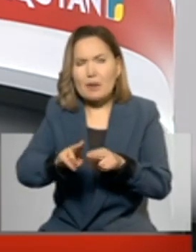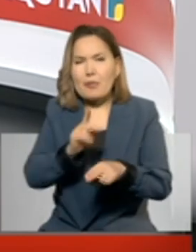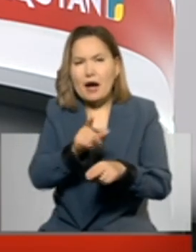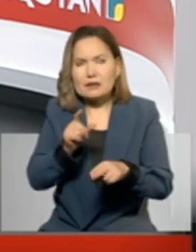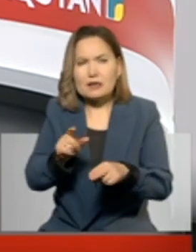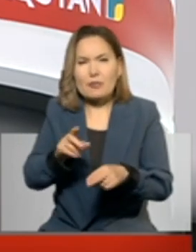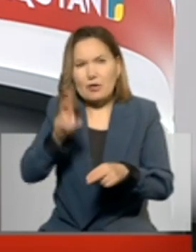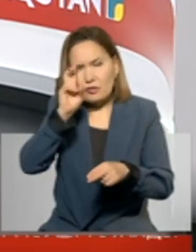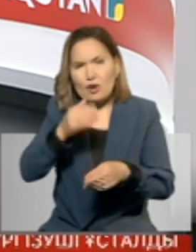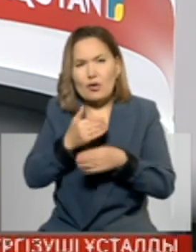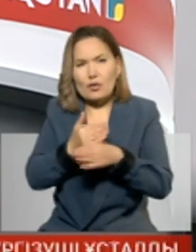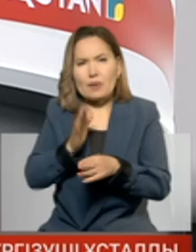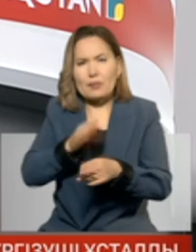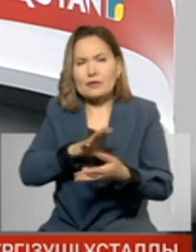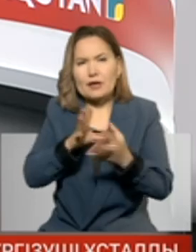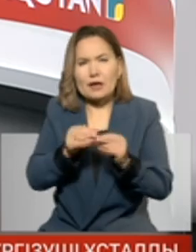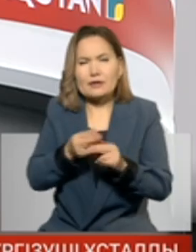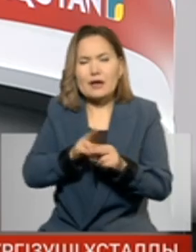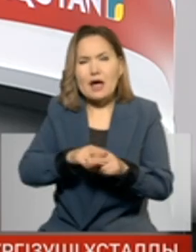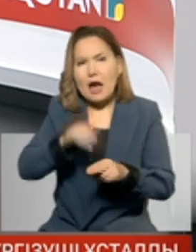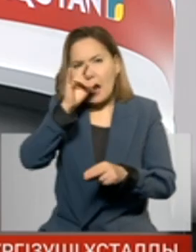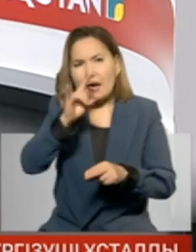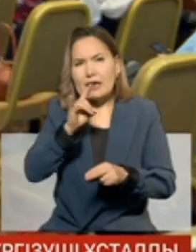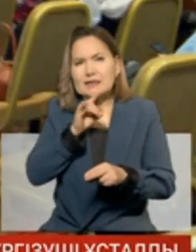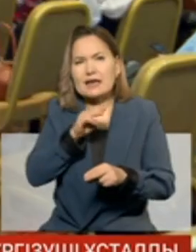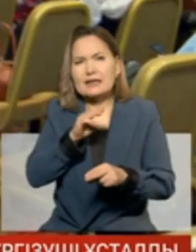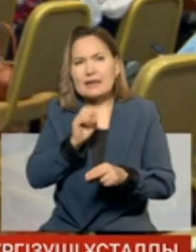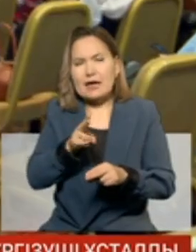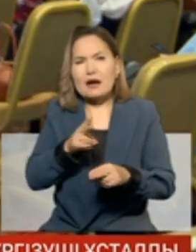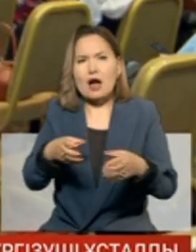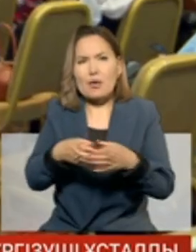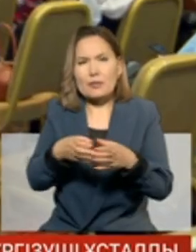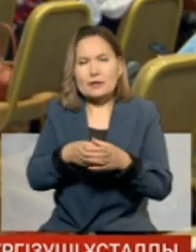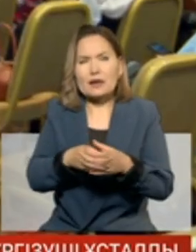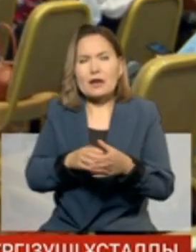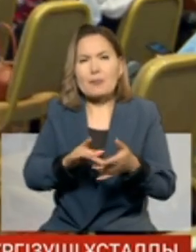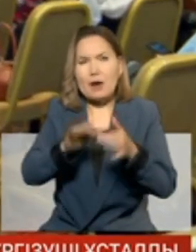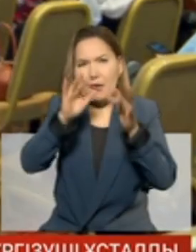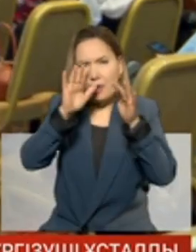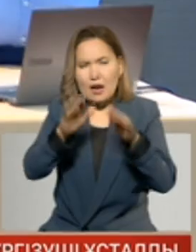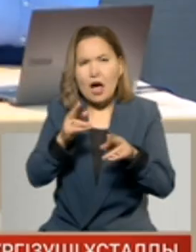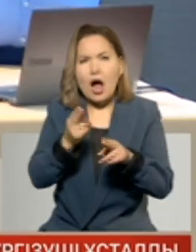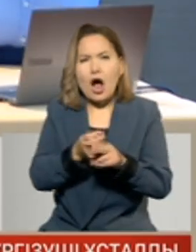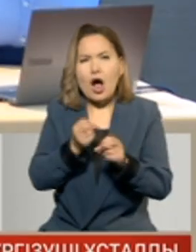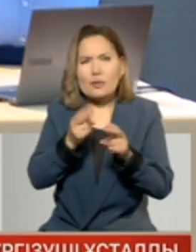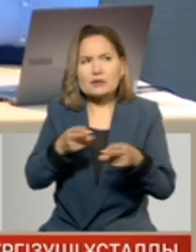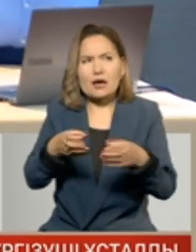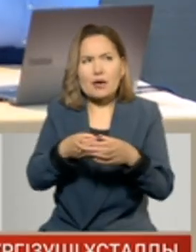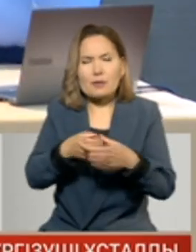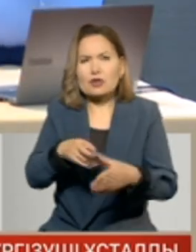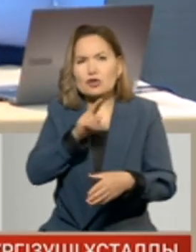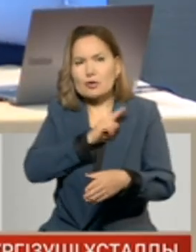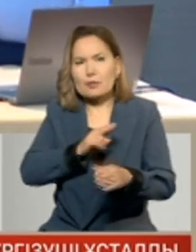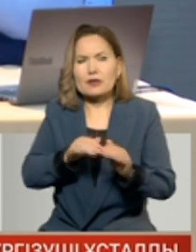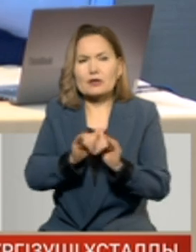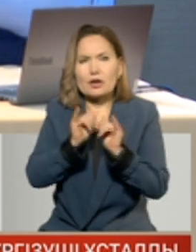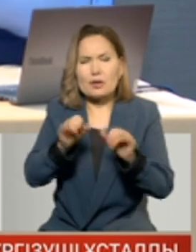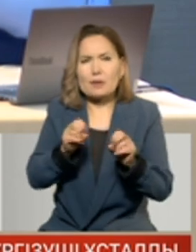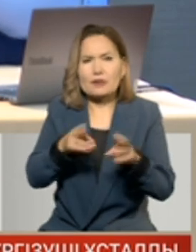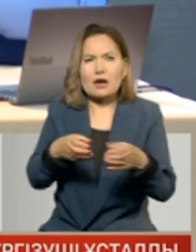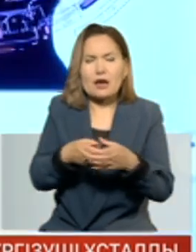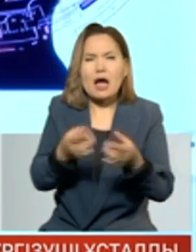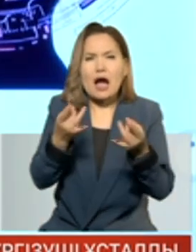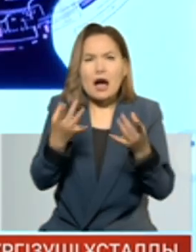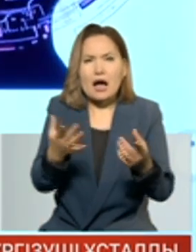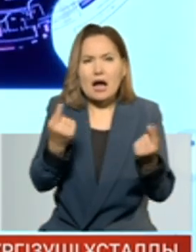да көмектеседі. Қоғамдық қазтек қауымдастық аясында ақпараттық қауіпсіздік комитеті құрылды. Қоғамдық ұйым